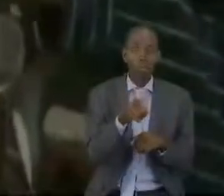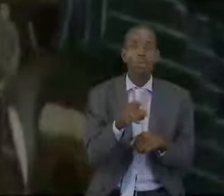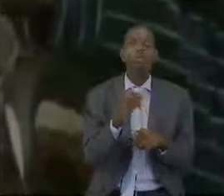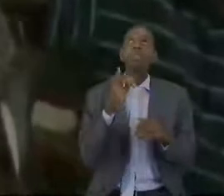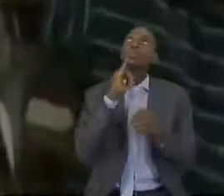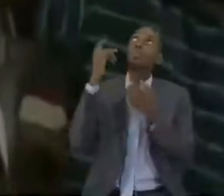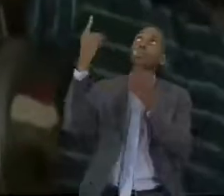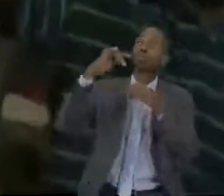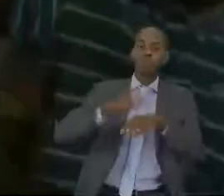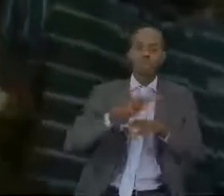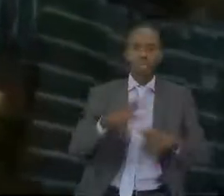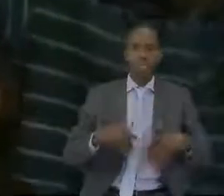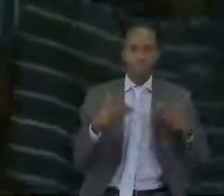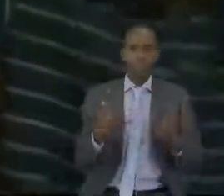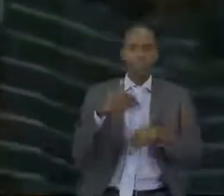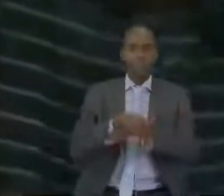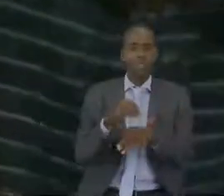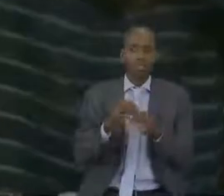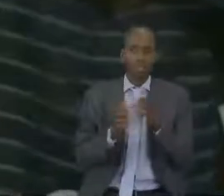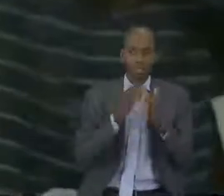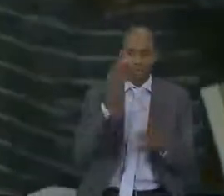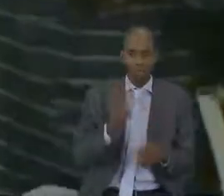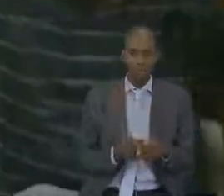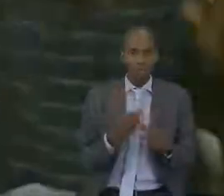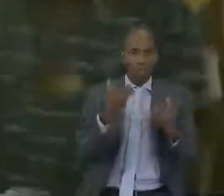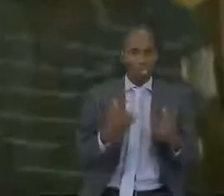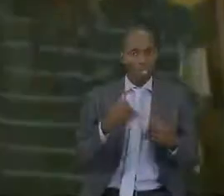soir au nom de Jésus. Maintenant, rappelez-vous,